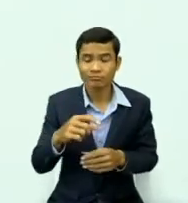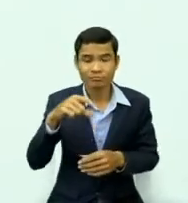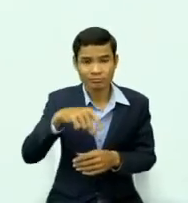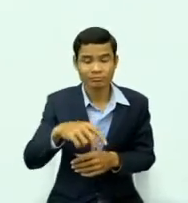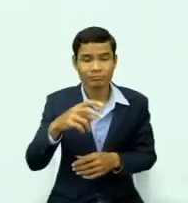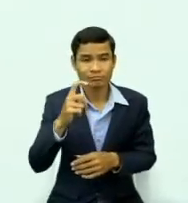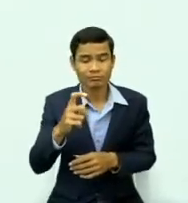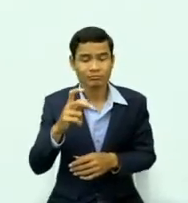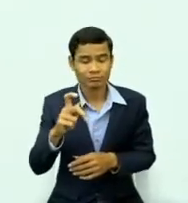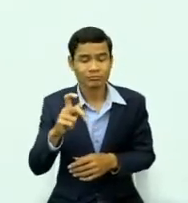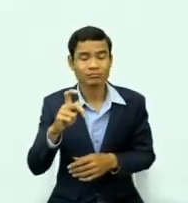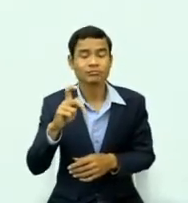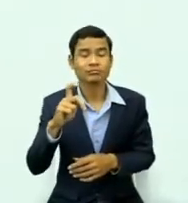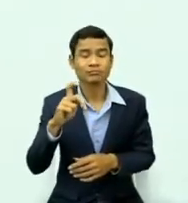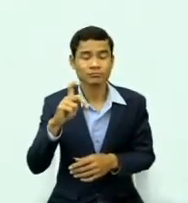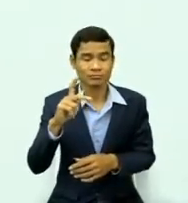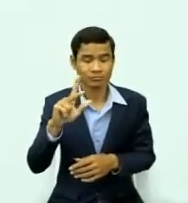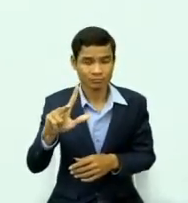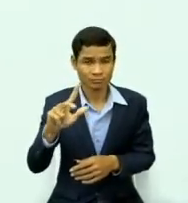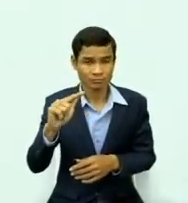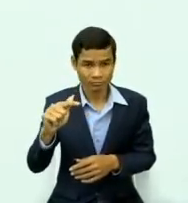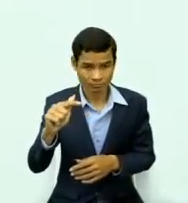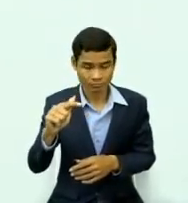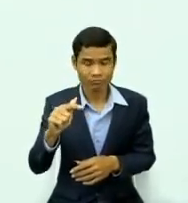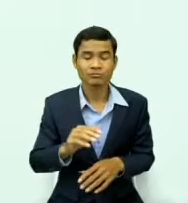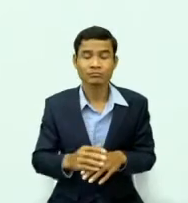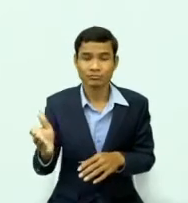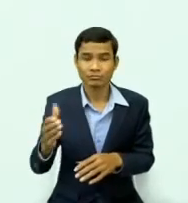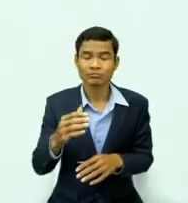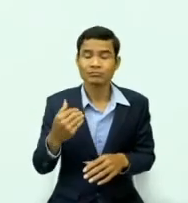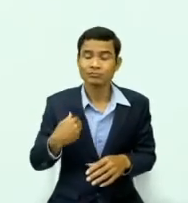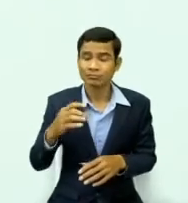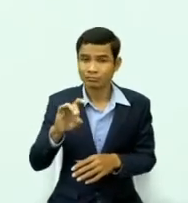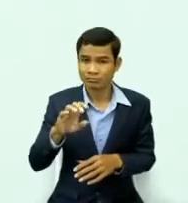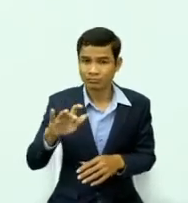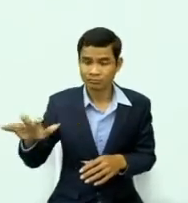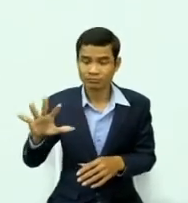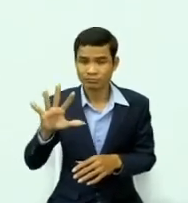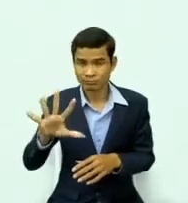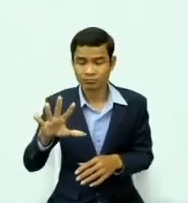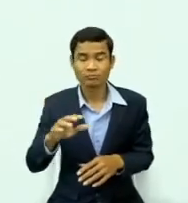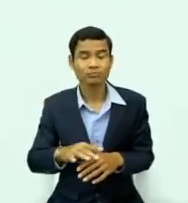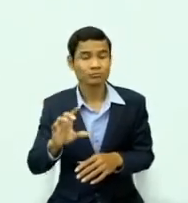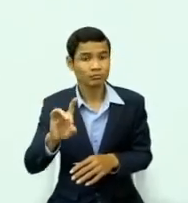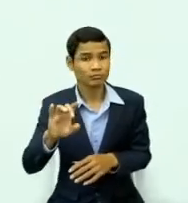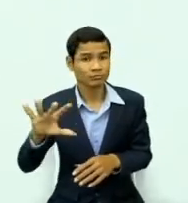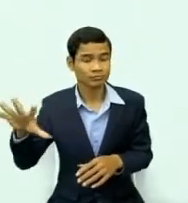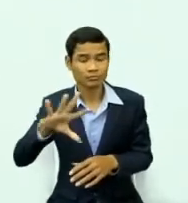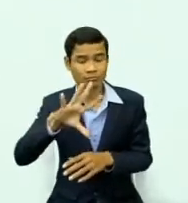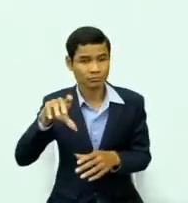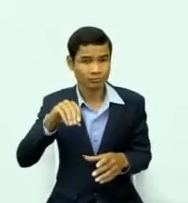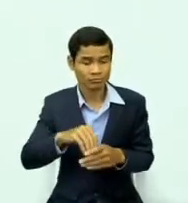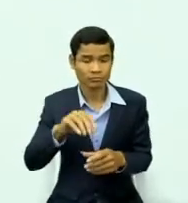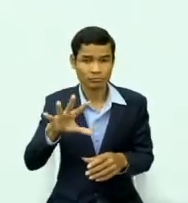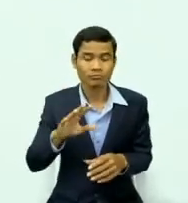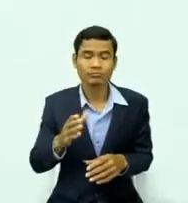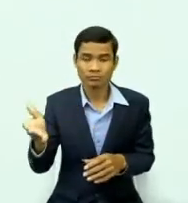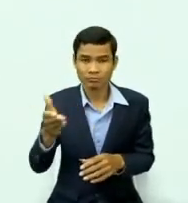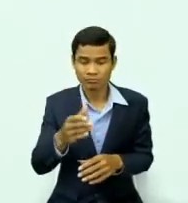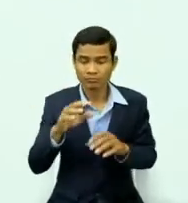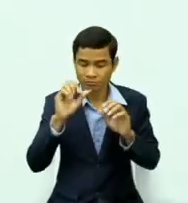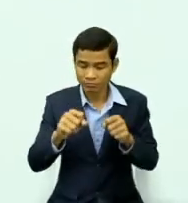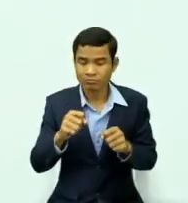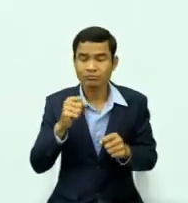khó, cơ, khớ, ngờ. Chà, chứ miếng chân chân nhẹ tình trăm này. Để chân nhẹ con tặng ọc này. Chà, chứ nâng tờ